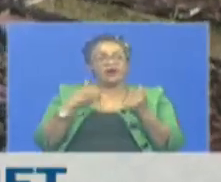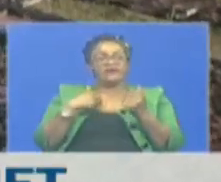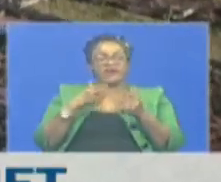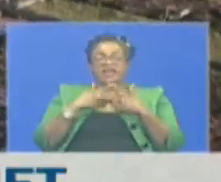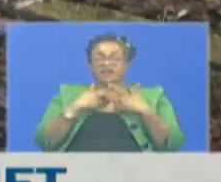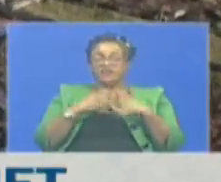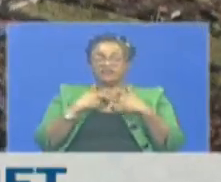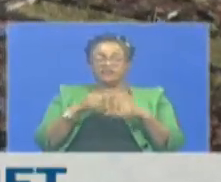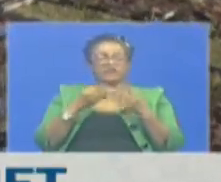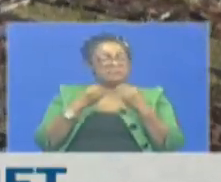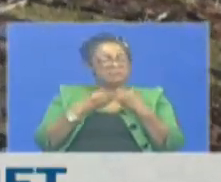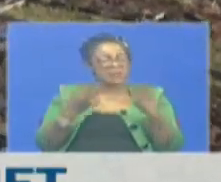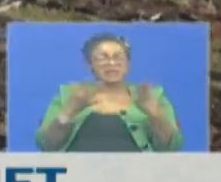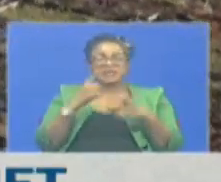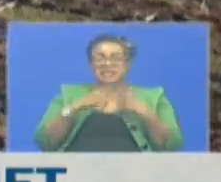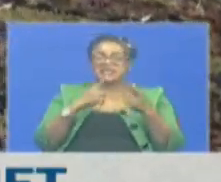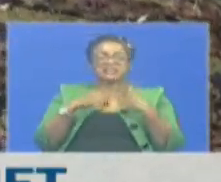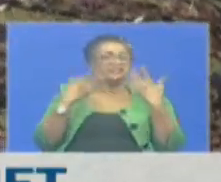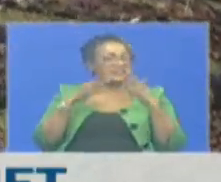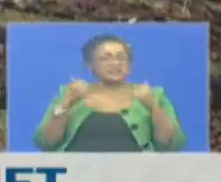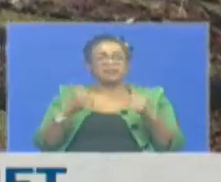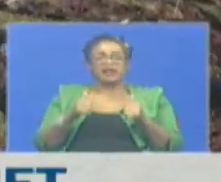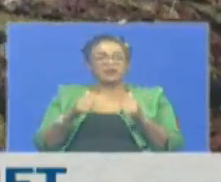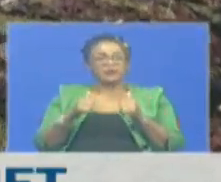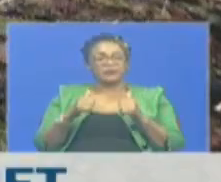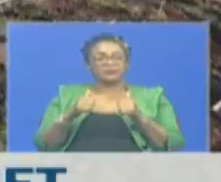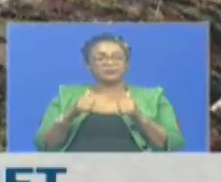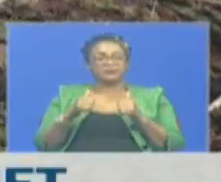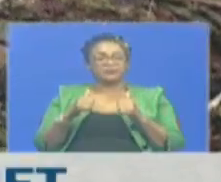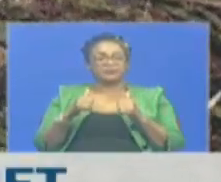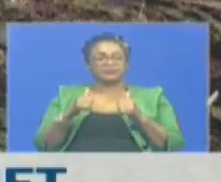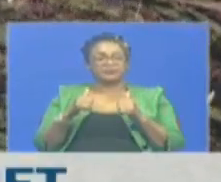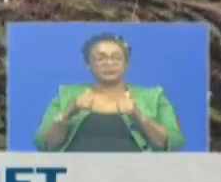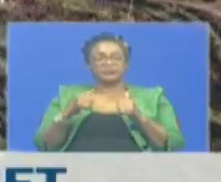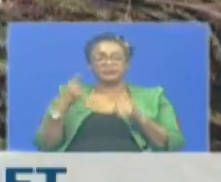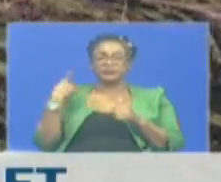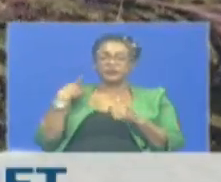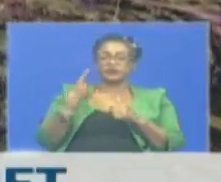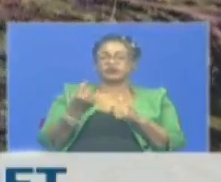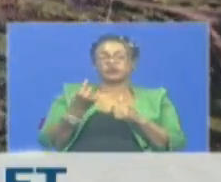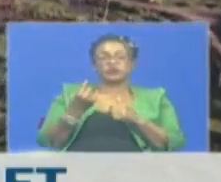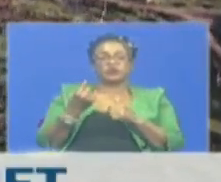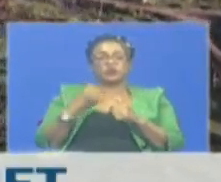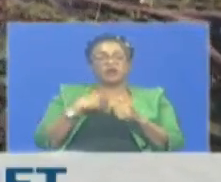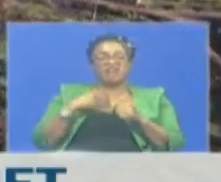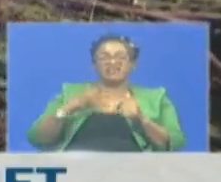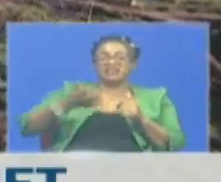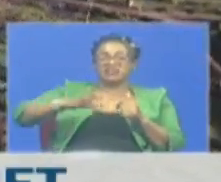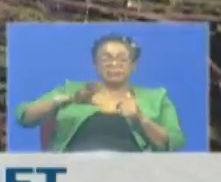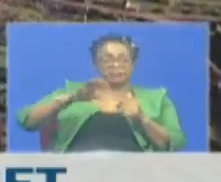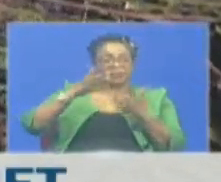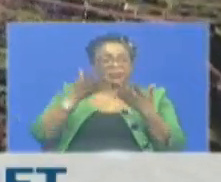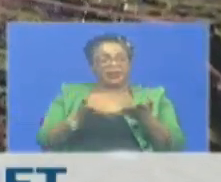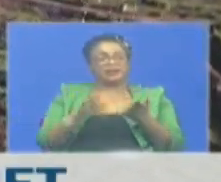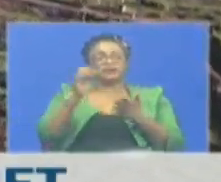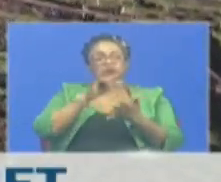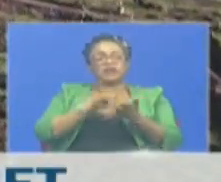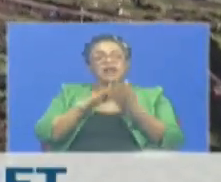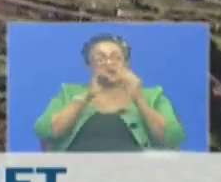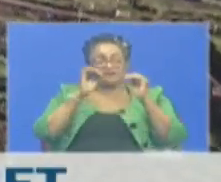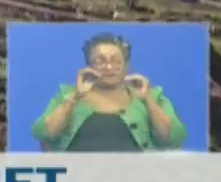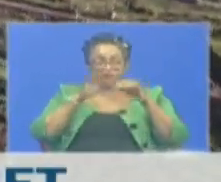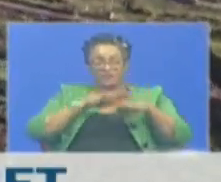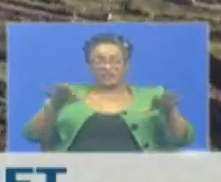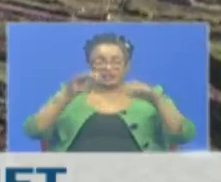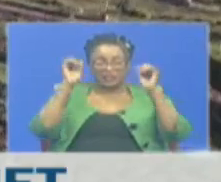many years without completion. Hivi karibuni tutaanza kuweka turf pale kwenye hiyo uwanja, so that hiyo uwanja ikuwe